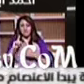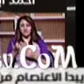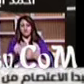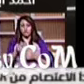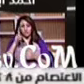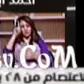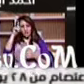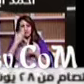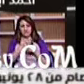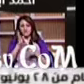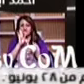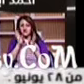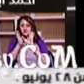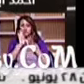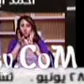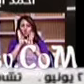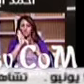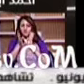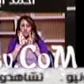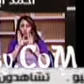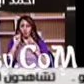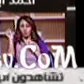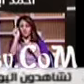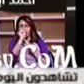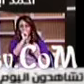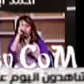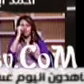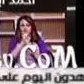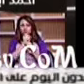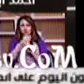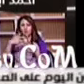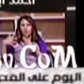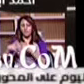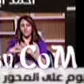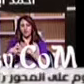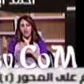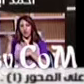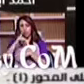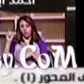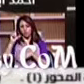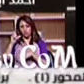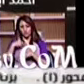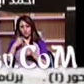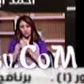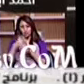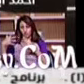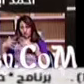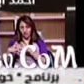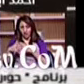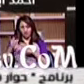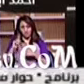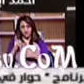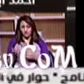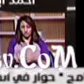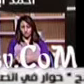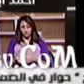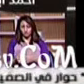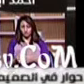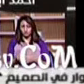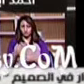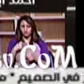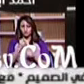احمد ورا الموضوع يعني ليه بيحاولوا يربطوا بينك وبين الاخوان المسلمين يعني انا انا هقول لحضرتك على حاجه هو طبعا انا قلت لحضرتك ان انا اشتغلت وكان